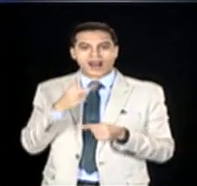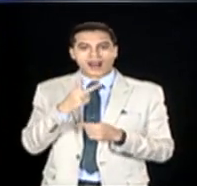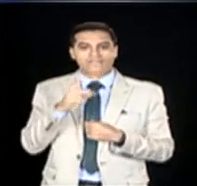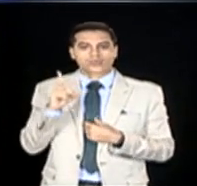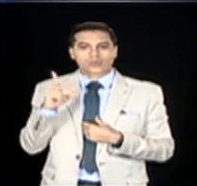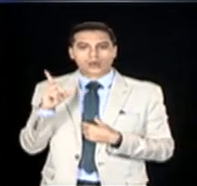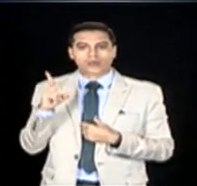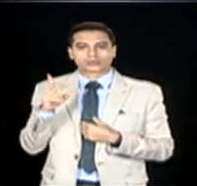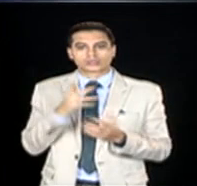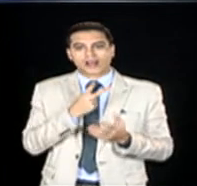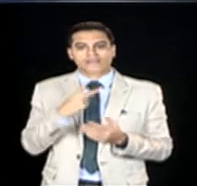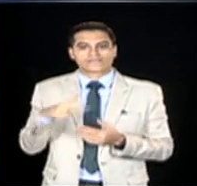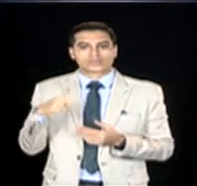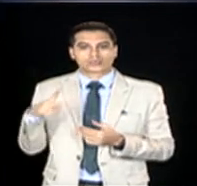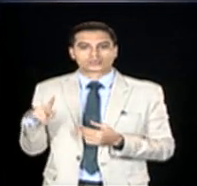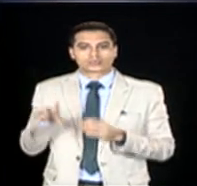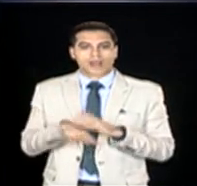موسم